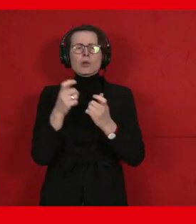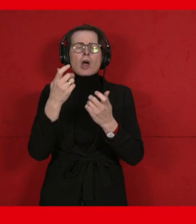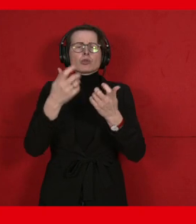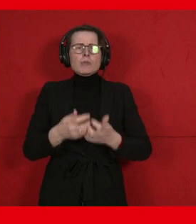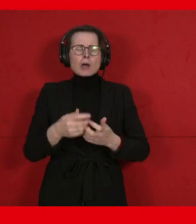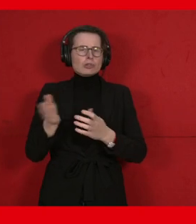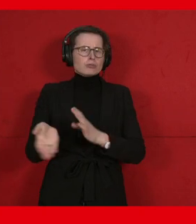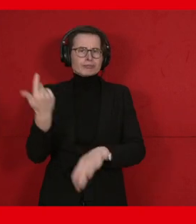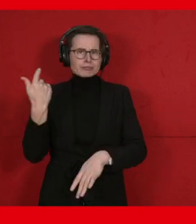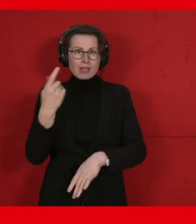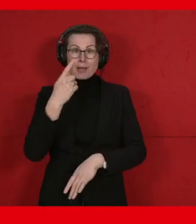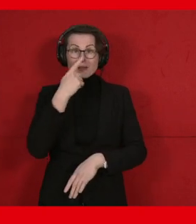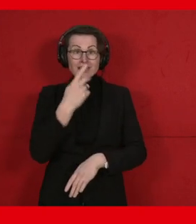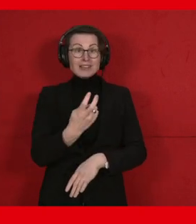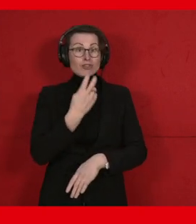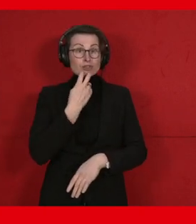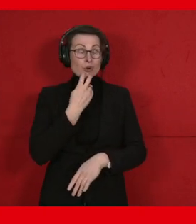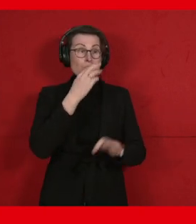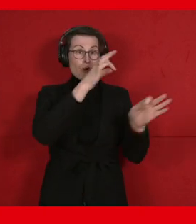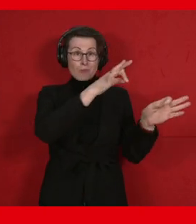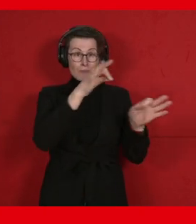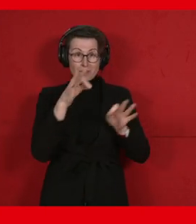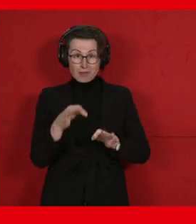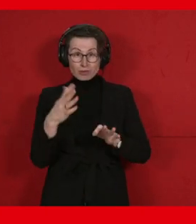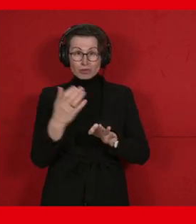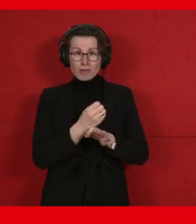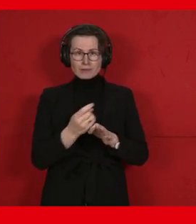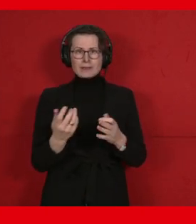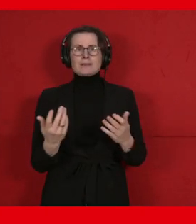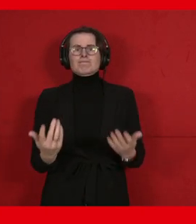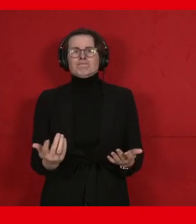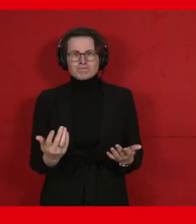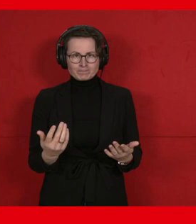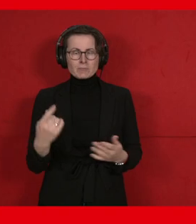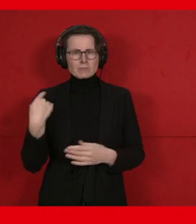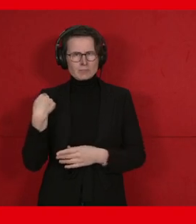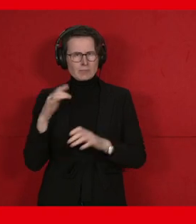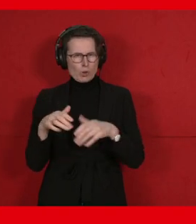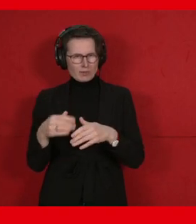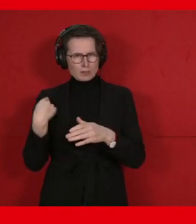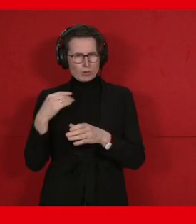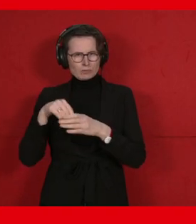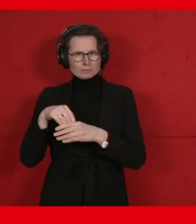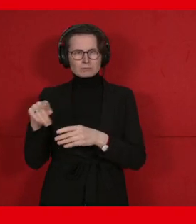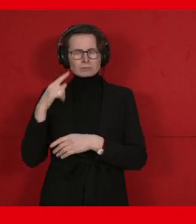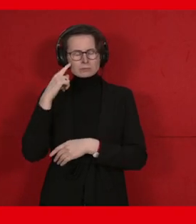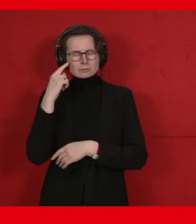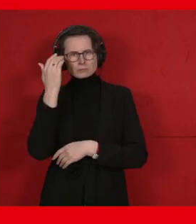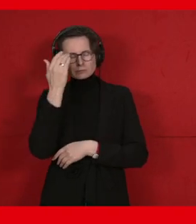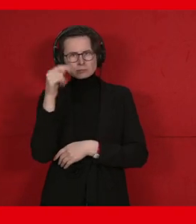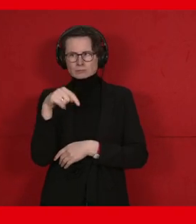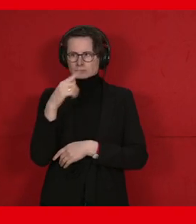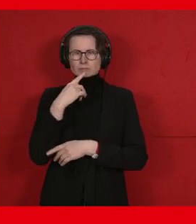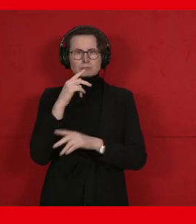nicht transportiert kriegen, das ist sozusagen der maximale Unsinn. Als ich in der Kommission war, habe ich mich gefragt, wie verbilder ich in einer Welt